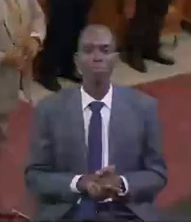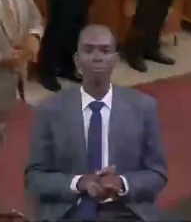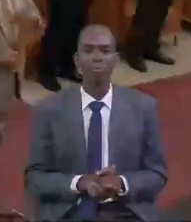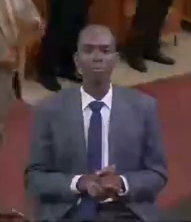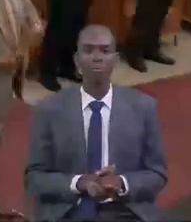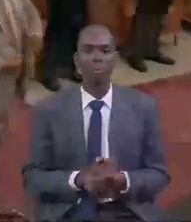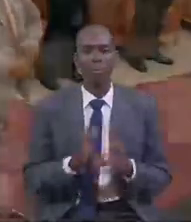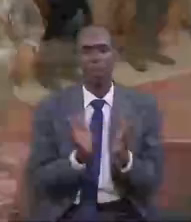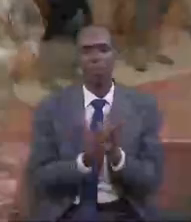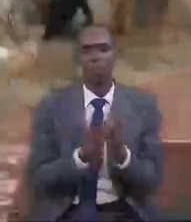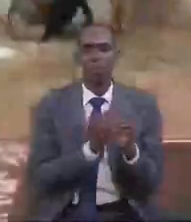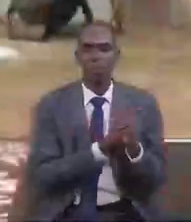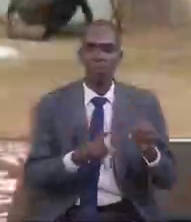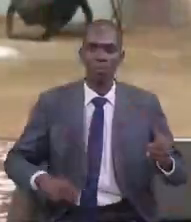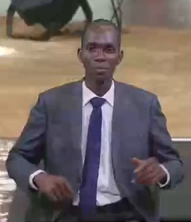Gloire à Dieu.